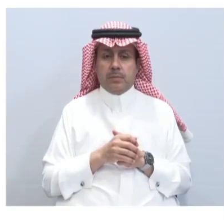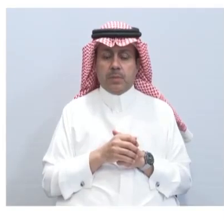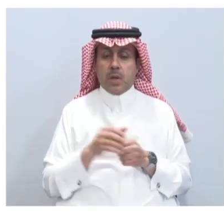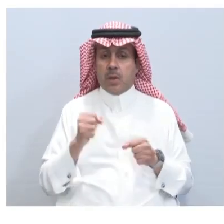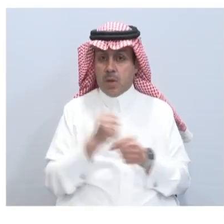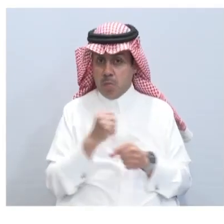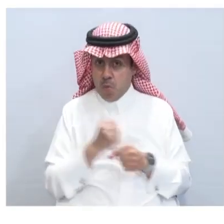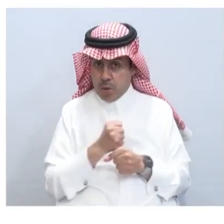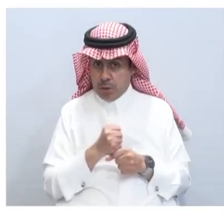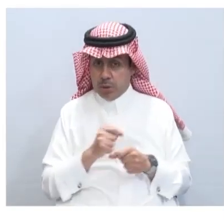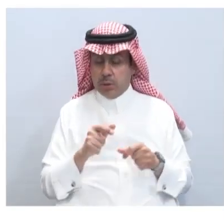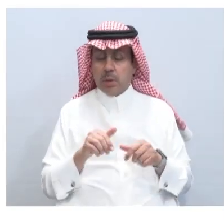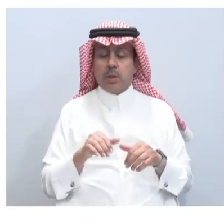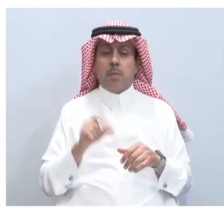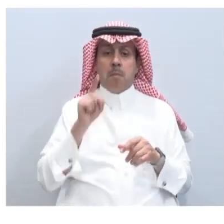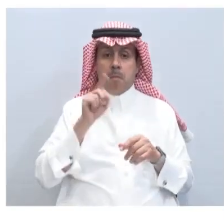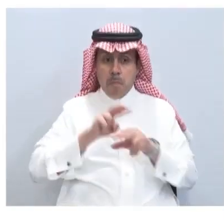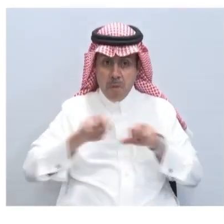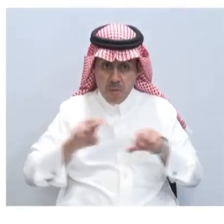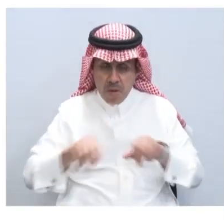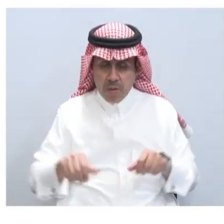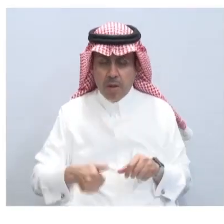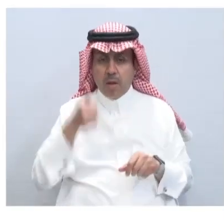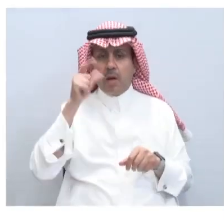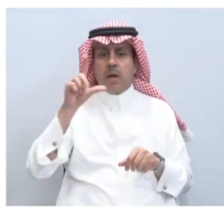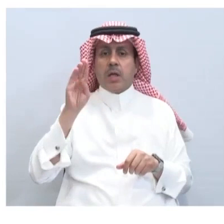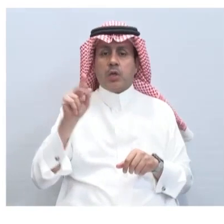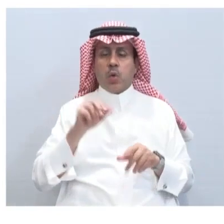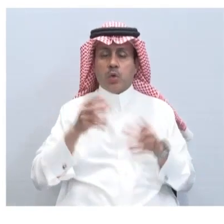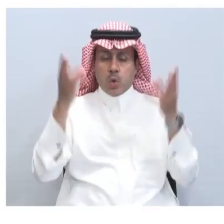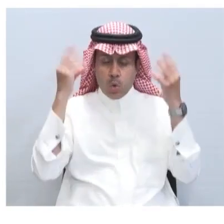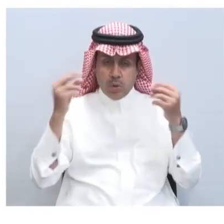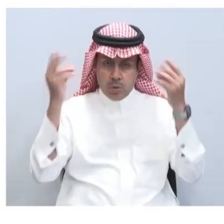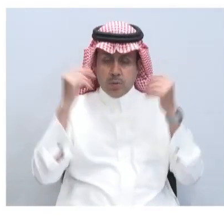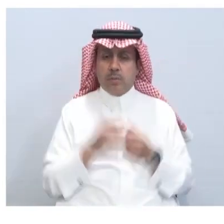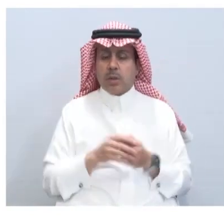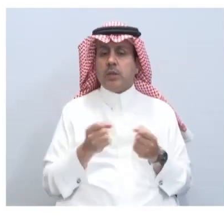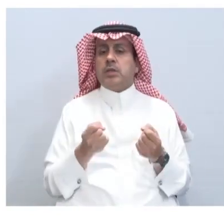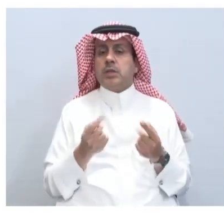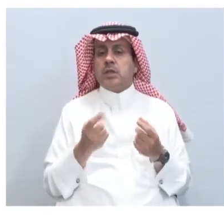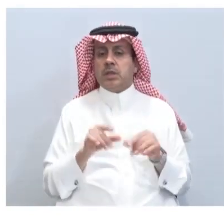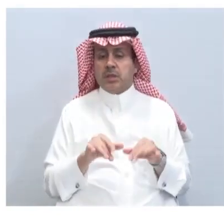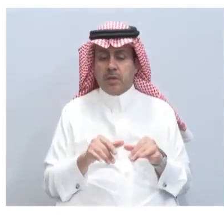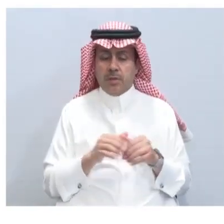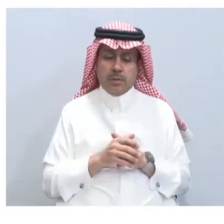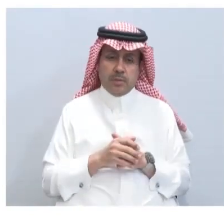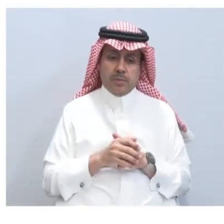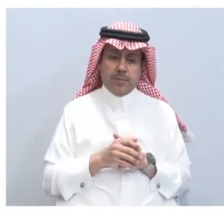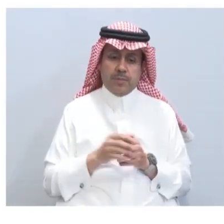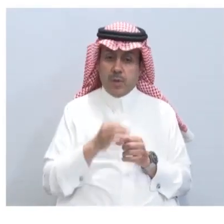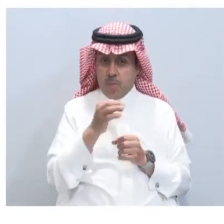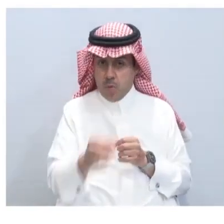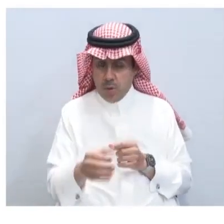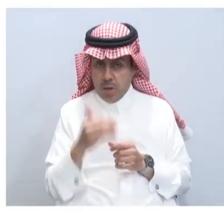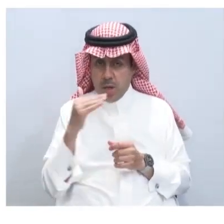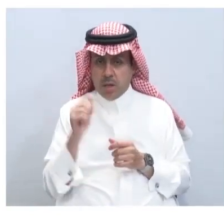محركات البحث الكترونيه هي برامج مجانيه متوفره من خلال مواقع خاصه على الانترنت